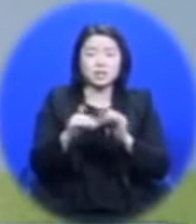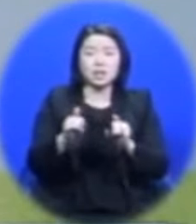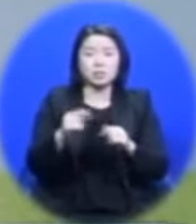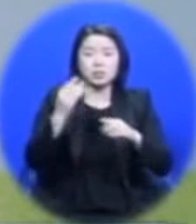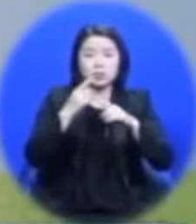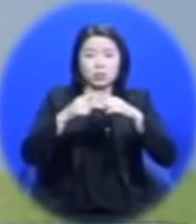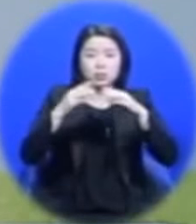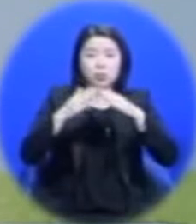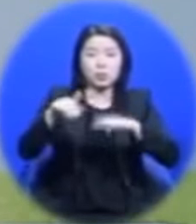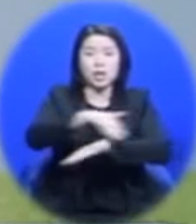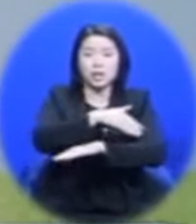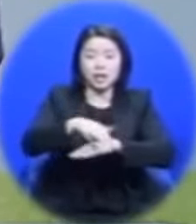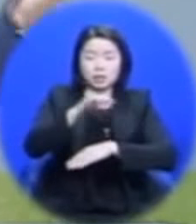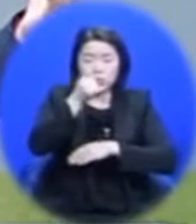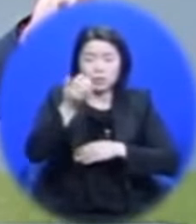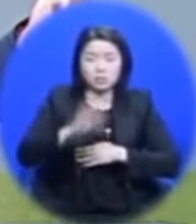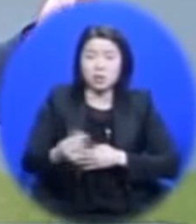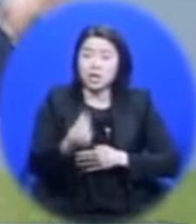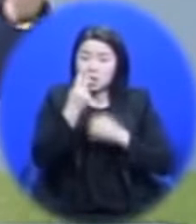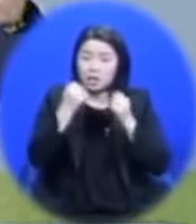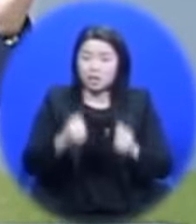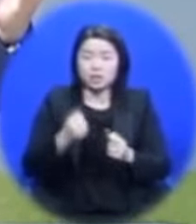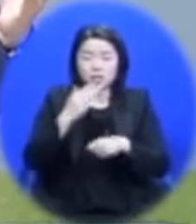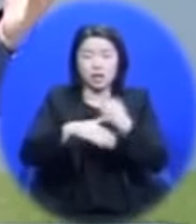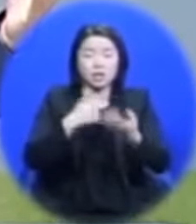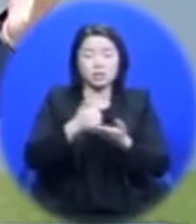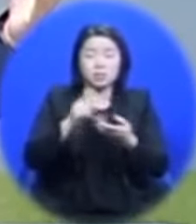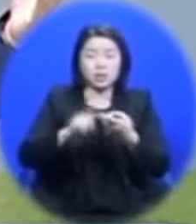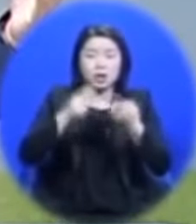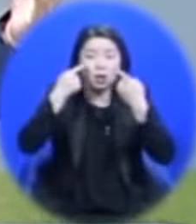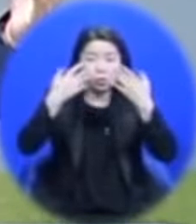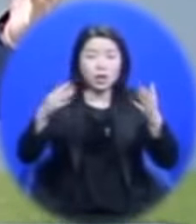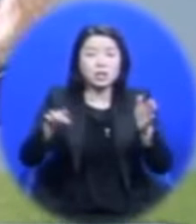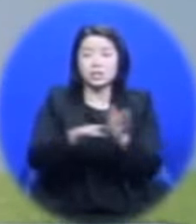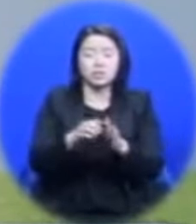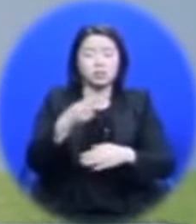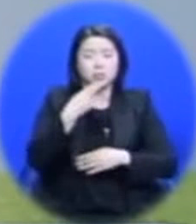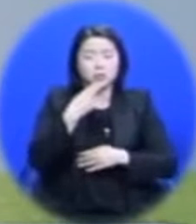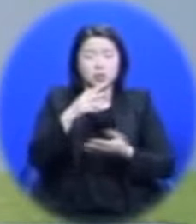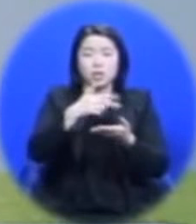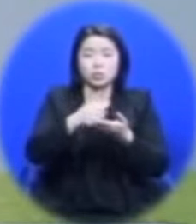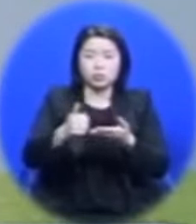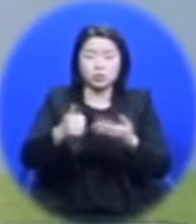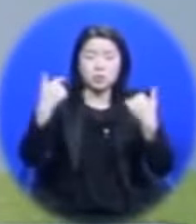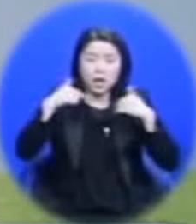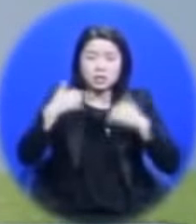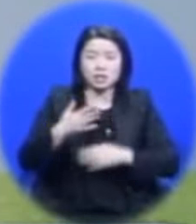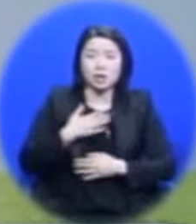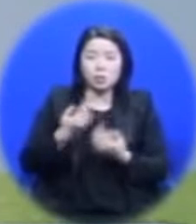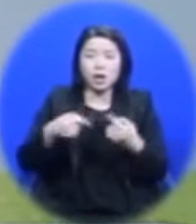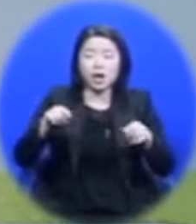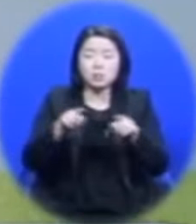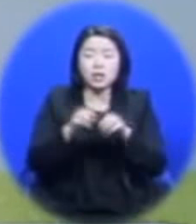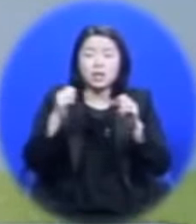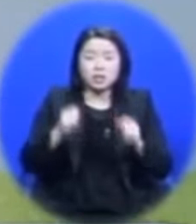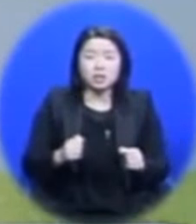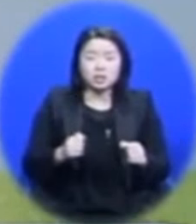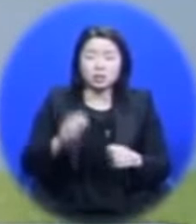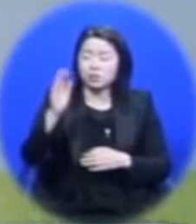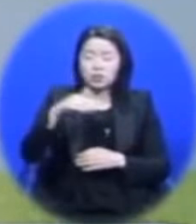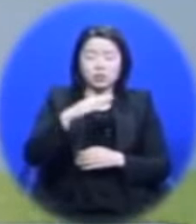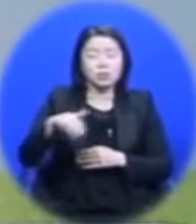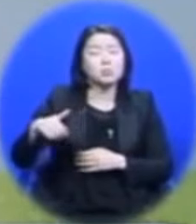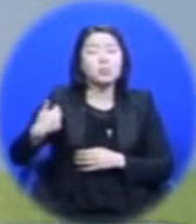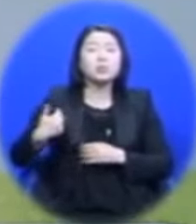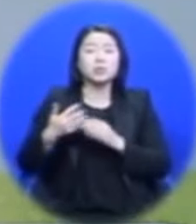다니기는 하지만 살아계신 하나님에 대한 확신이 없어요. 주님이 늘 자기와 같이 계시다는 것에 대해서는 전혀